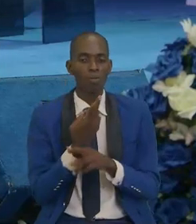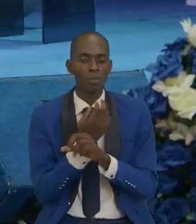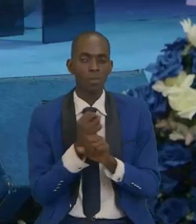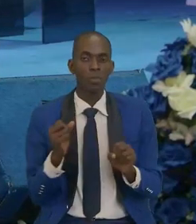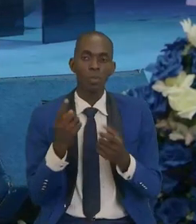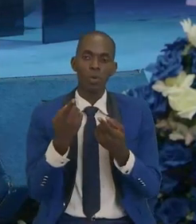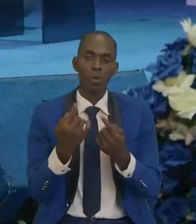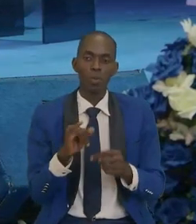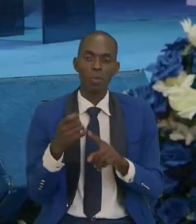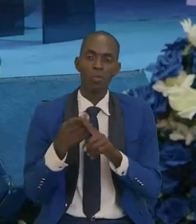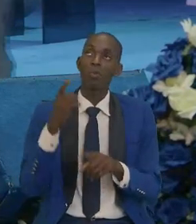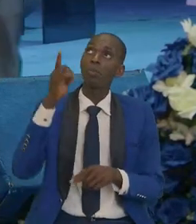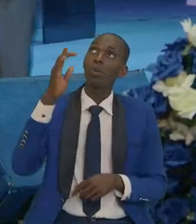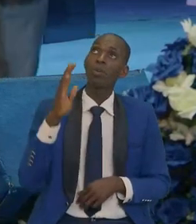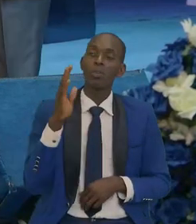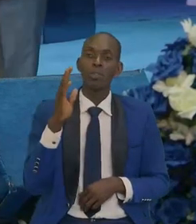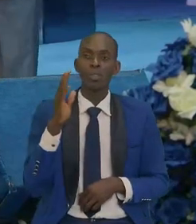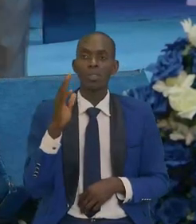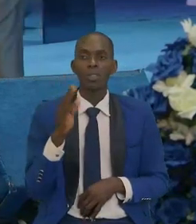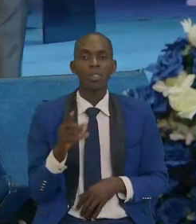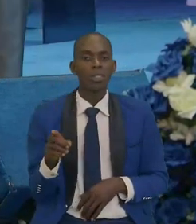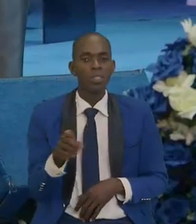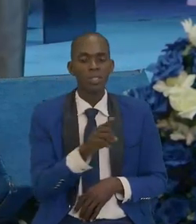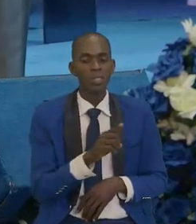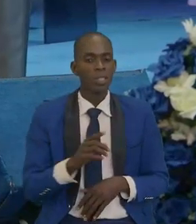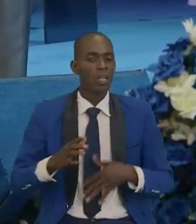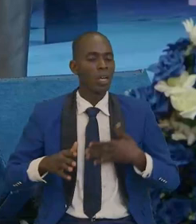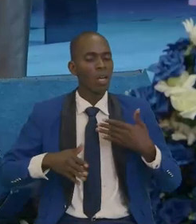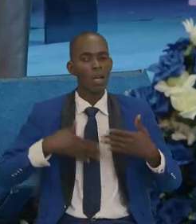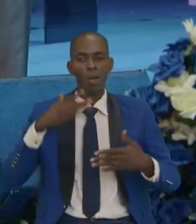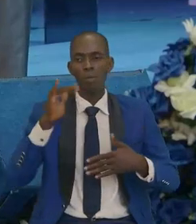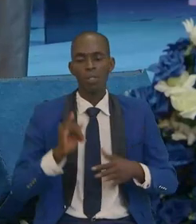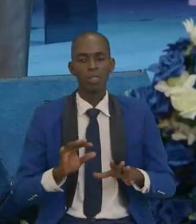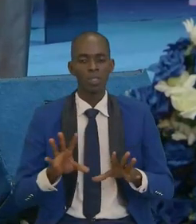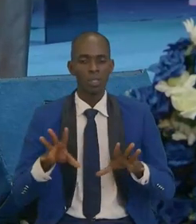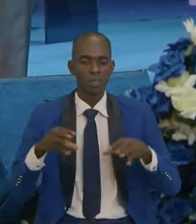Seigneur. La parole de rédemption venant du Seigneur.